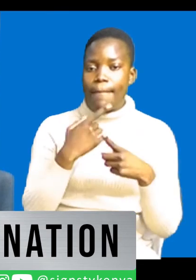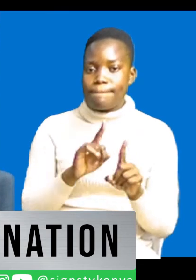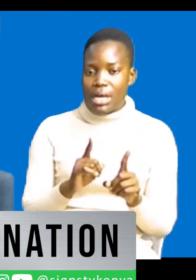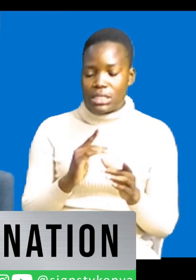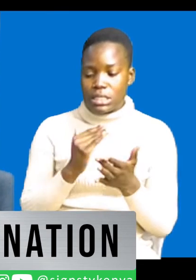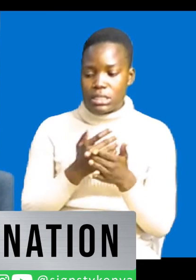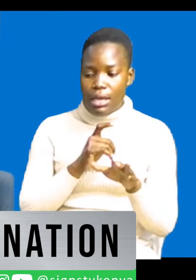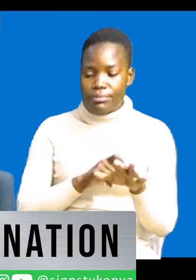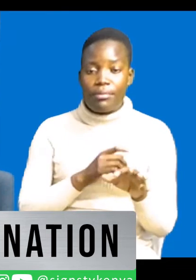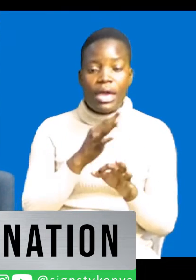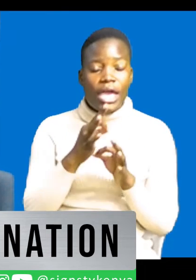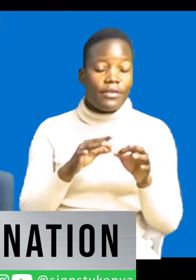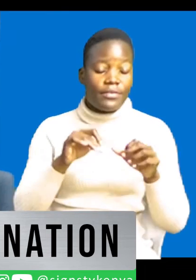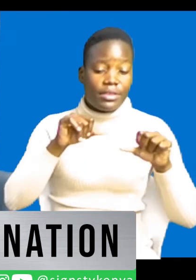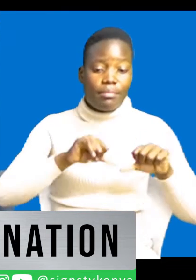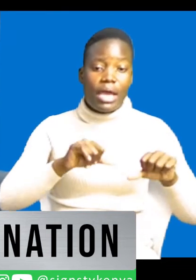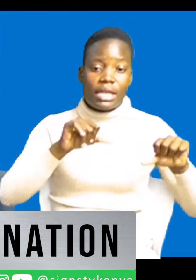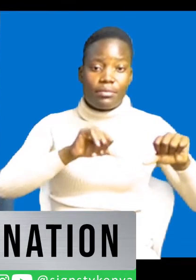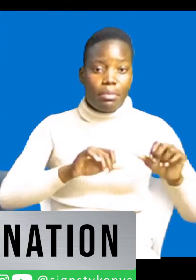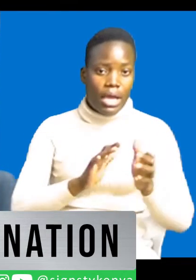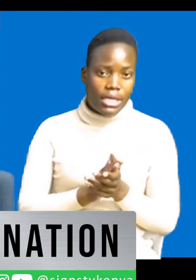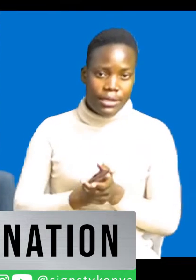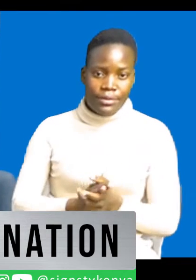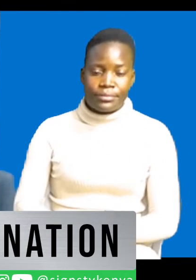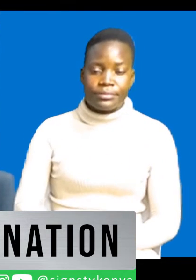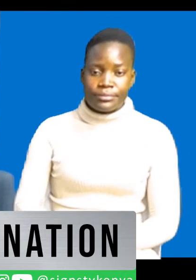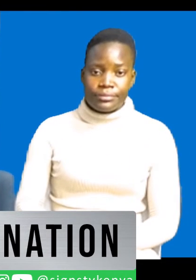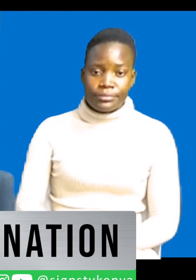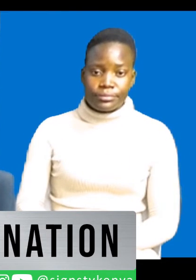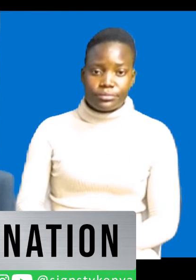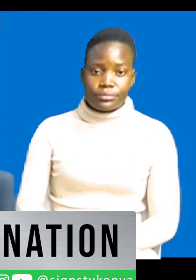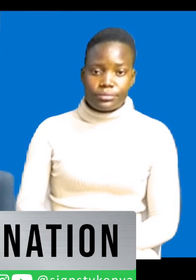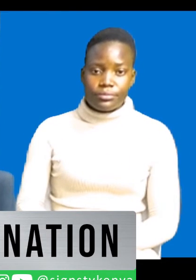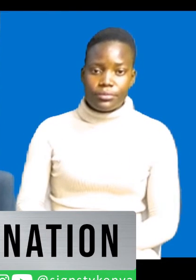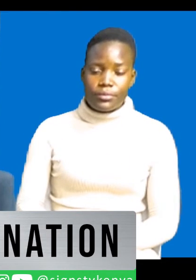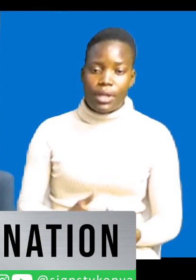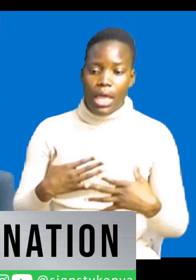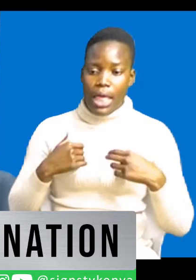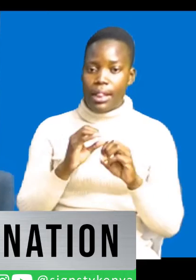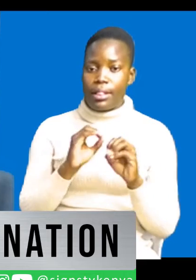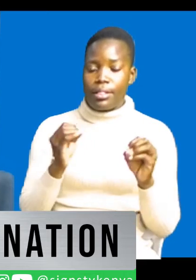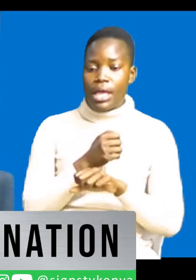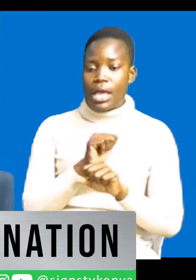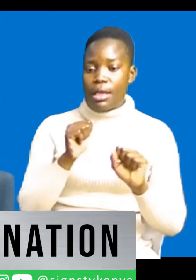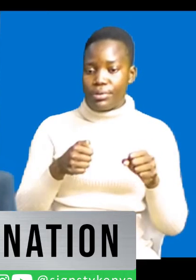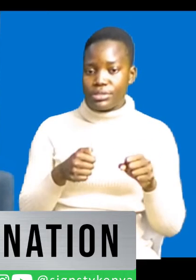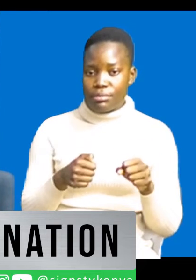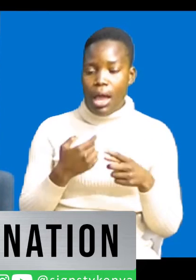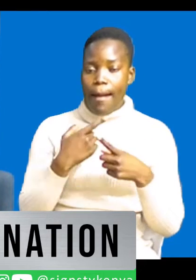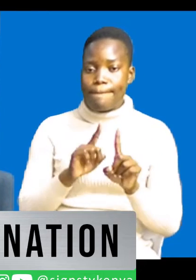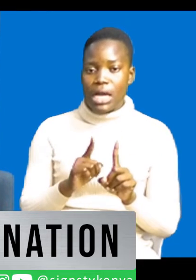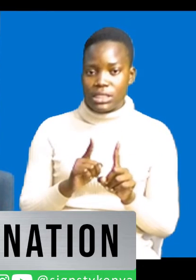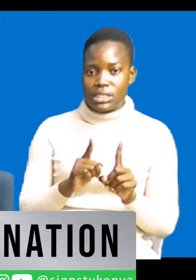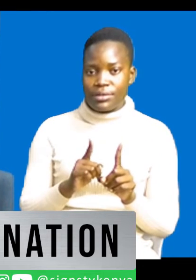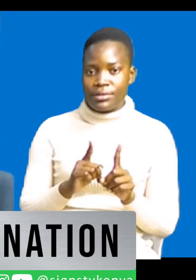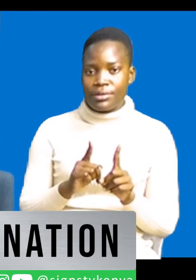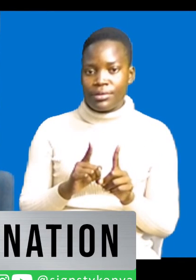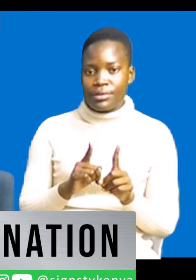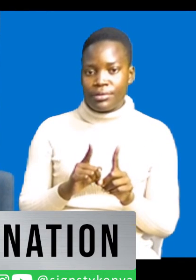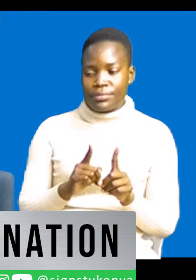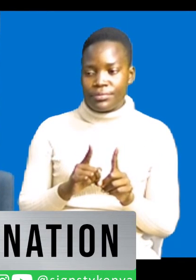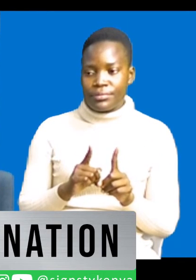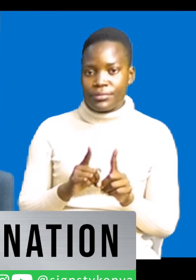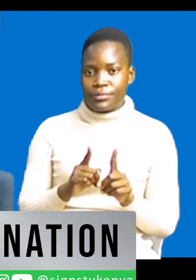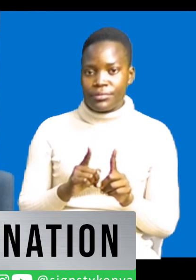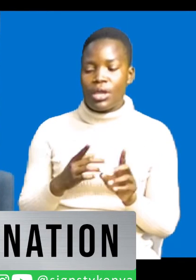inafika pale penye kama mbaya yes inaibiwa ni kidonda ndugu, hakiponi, hatuwezi kukinini, lakini basi wacheni